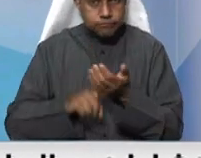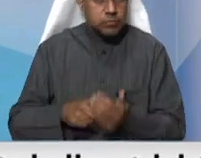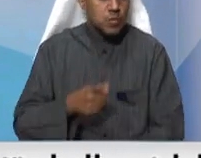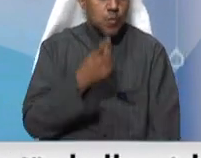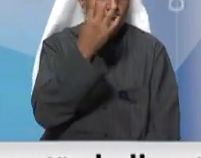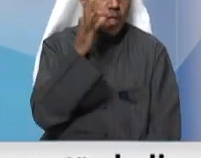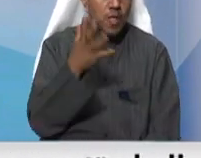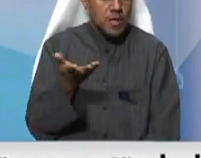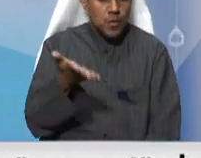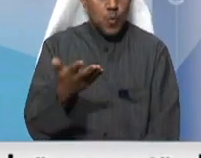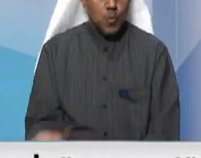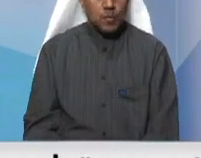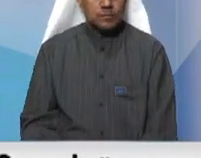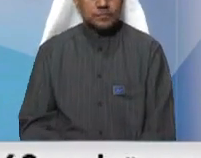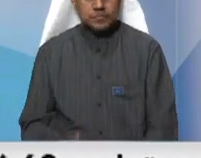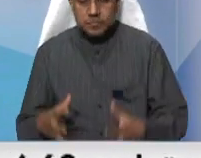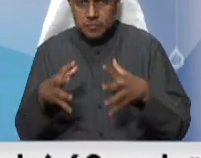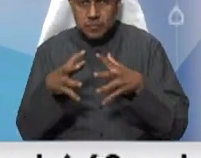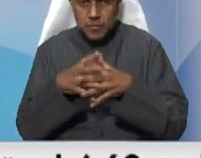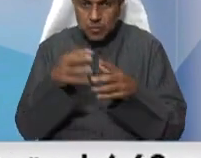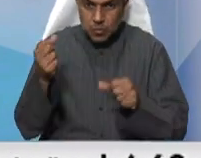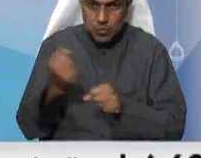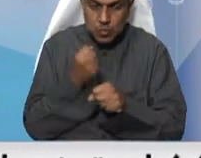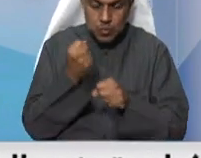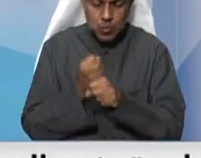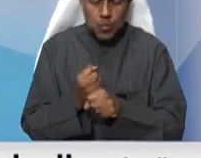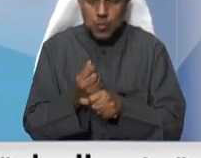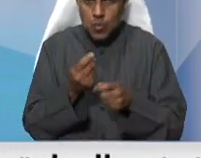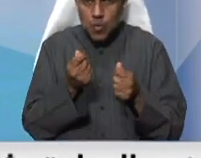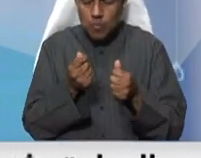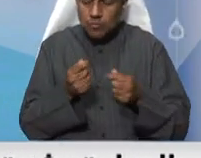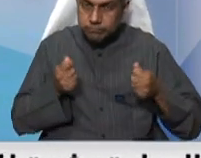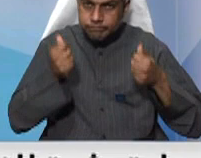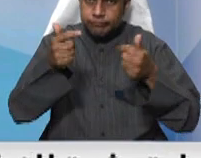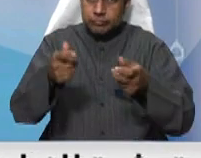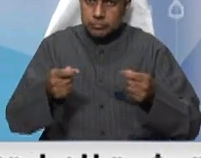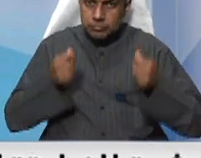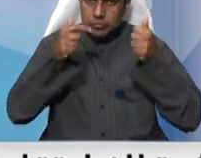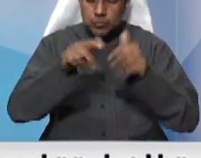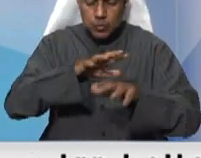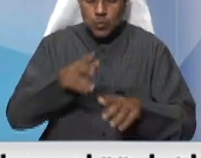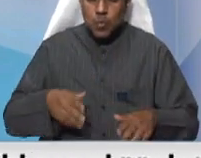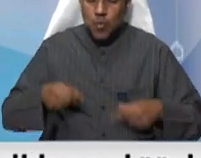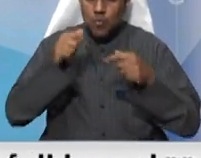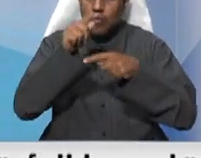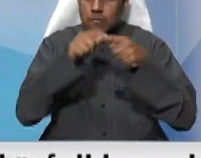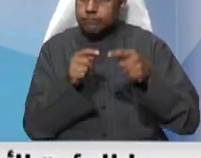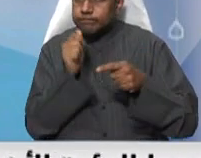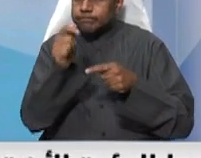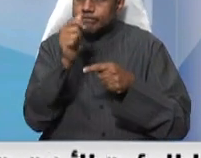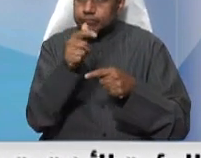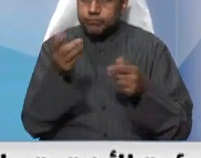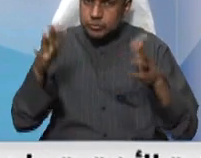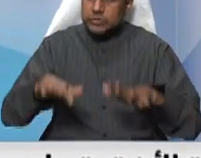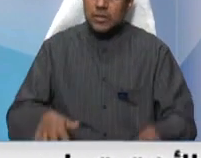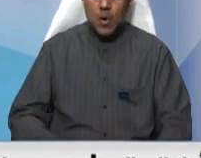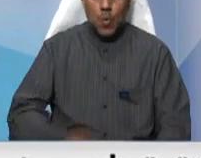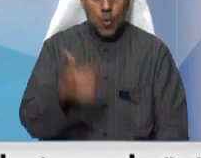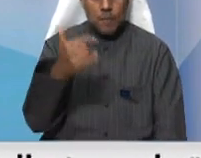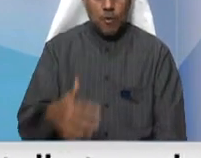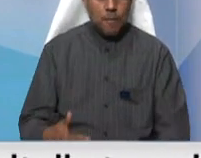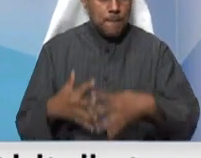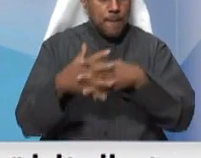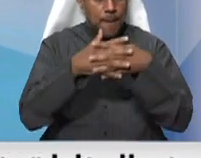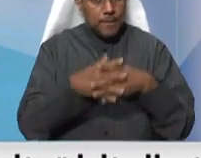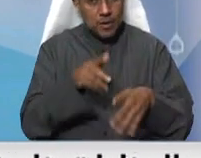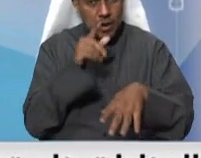يزيد قليلا من ناتجها المحلي على الدفاع. الحلفاء الأوروبيون، وهنا كانت الولايات المتحدة دائما تضغط عليهم